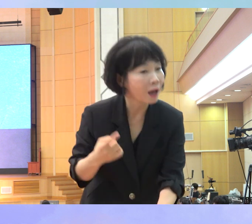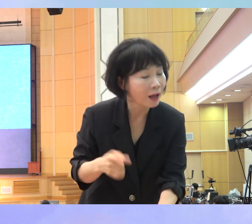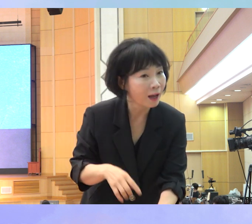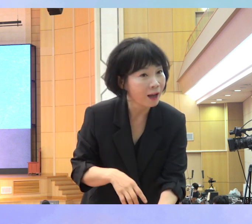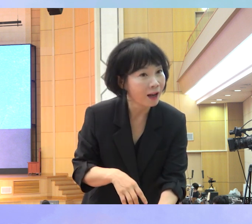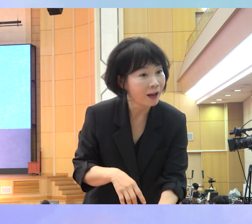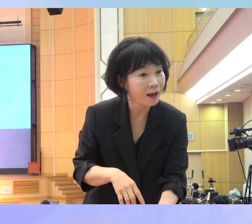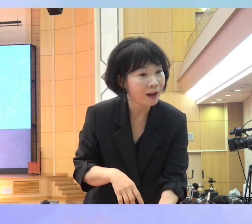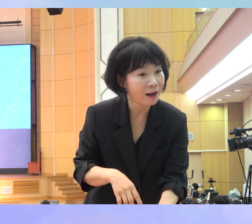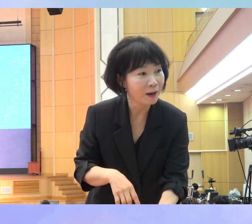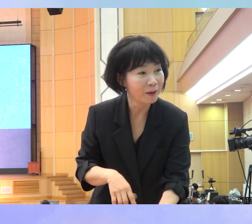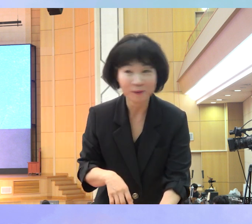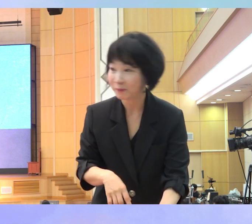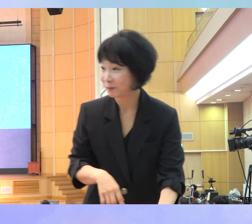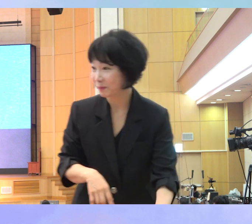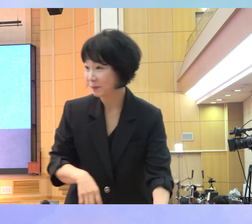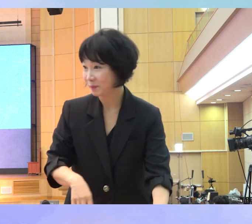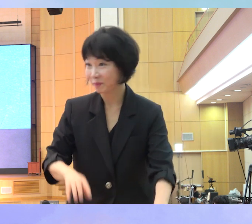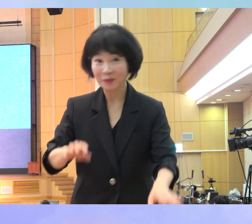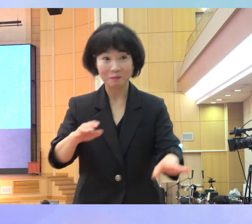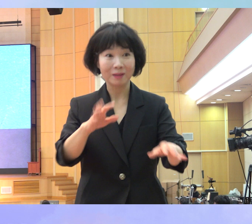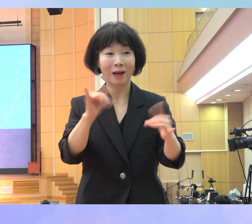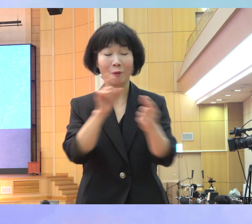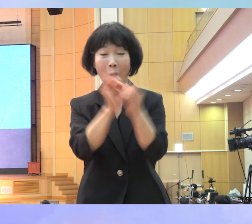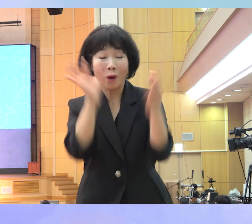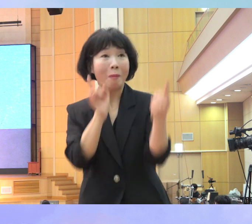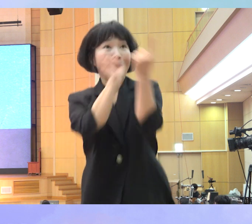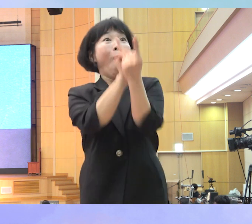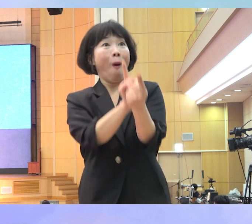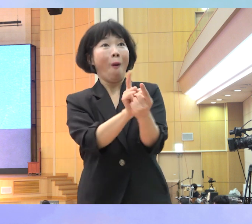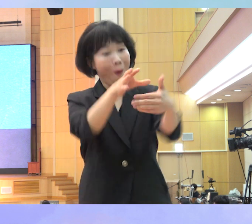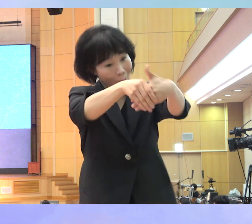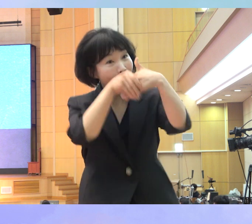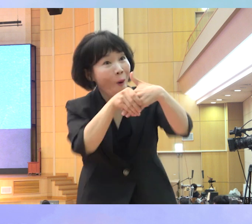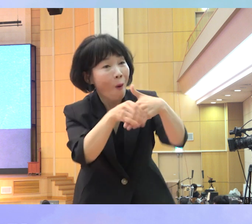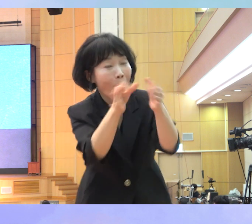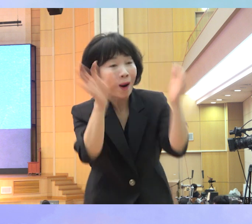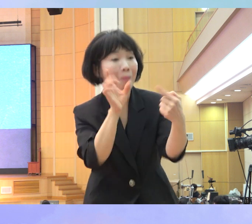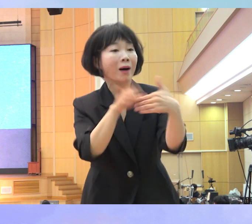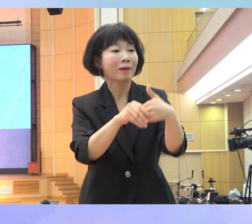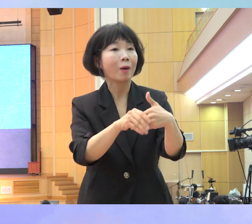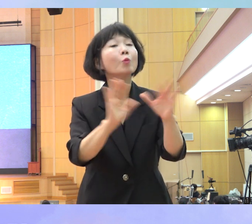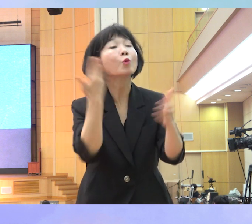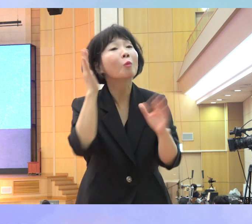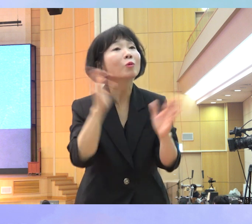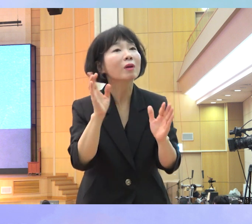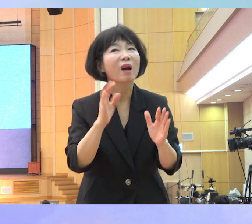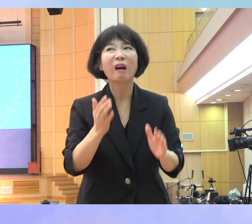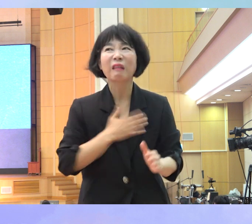아는데, 요즘 어떻게 지내? 이렇게 물어보면, 죽겠어.